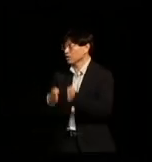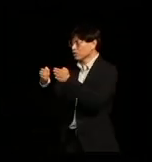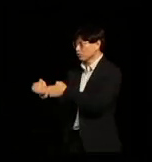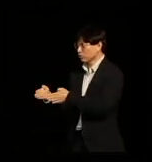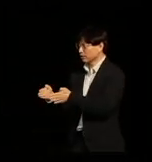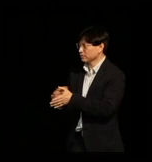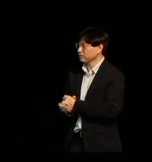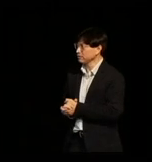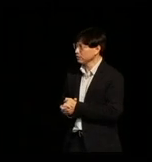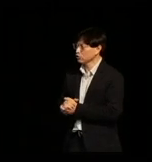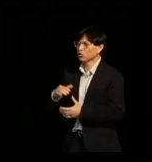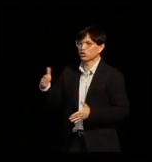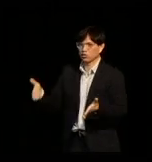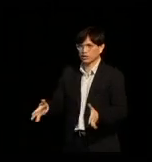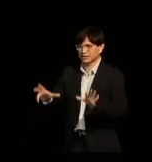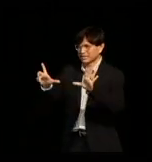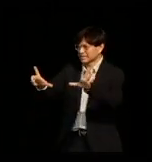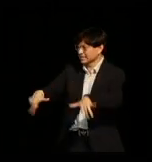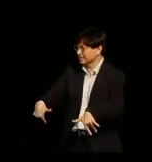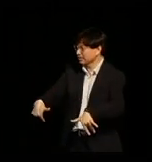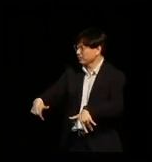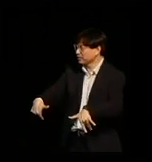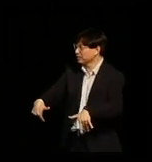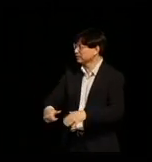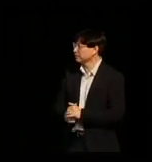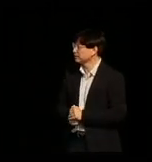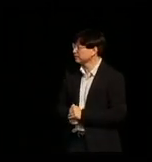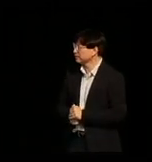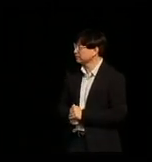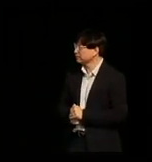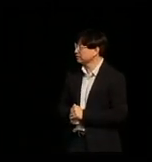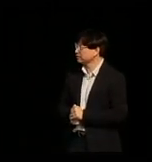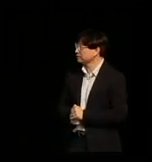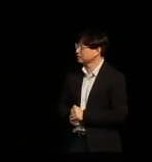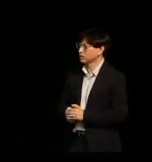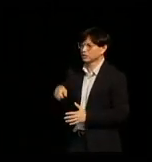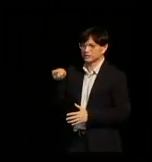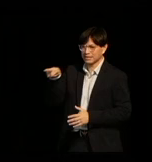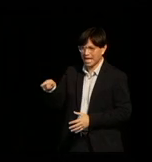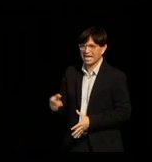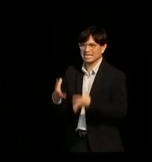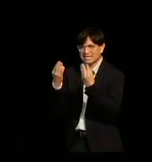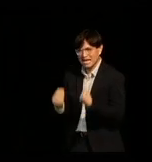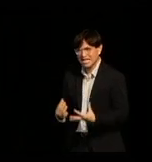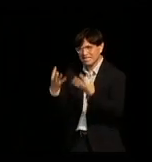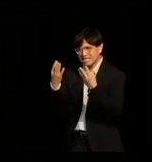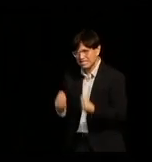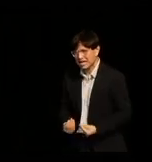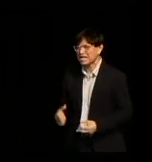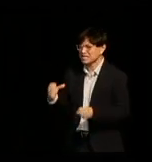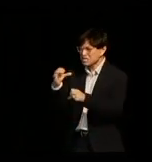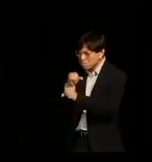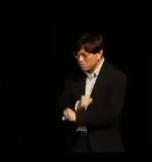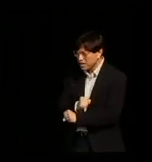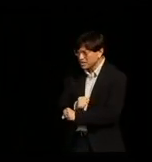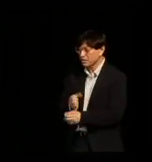Quest settimane e anche a lei nonostante i suoi tanti impegni La ringrazio perché non